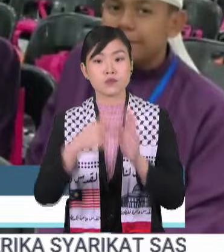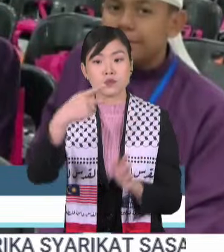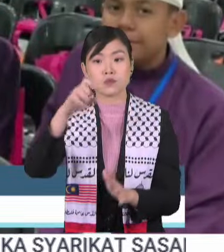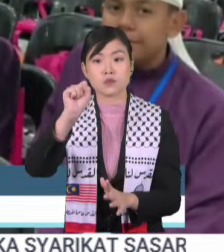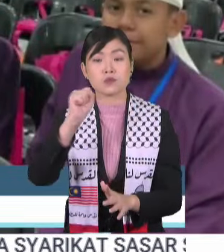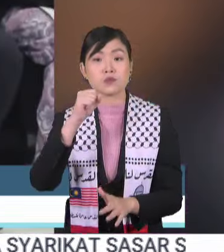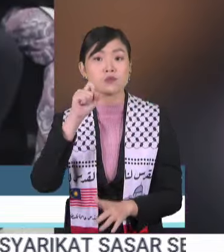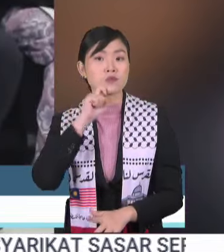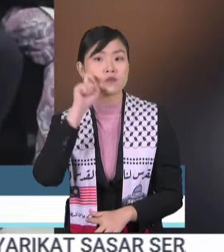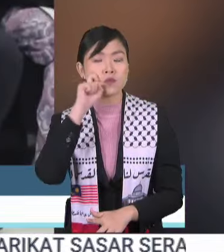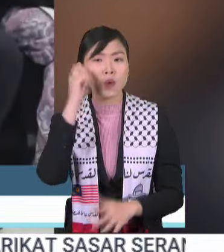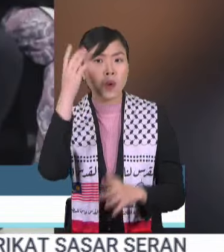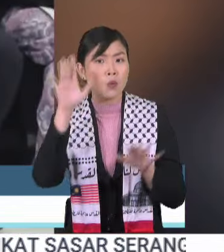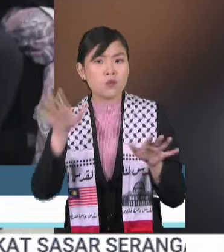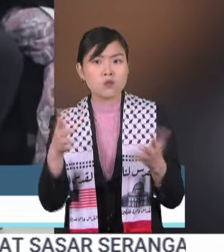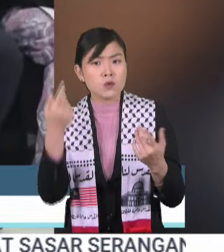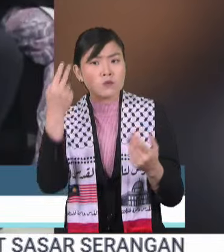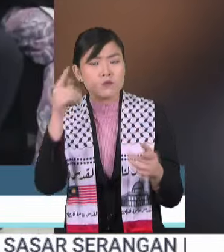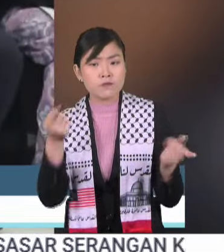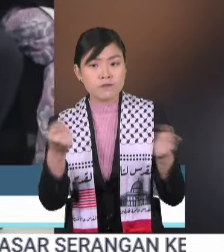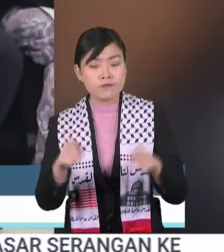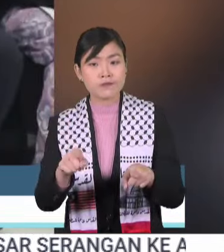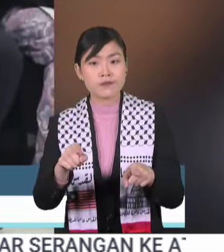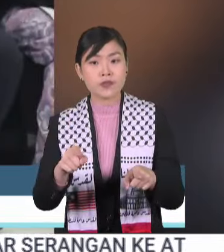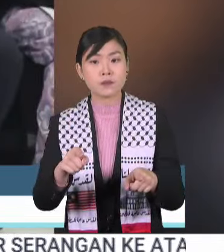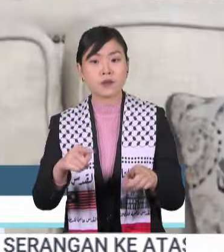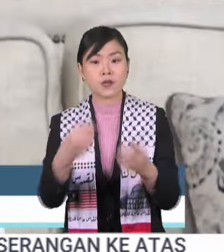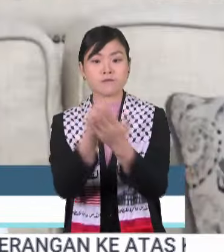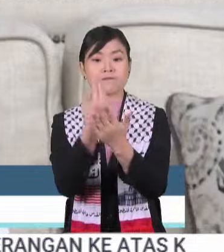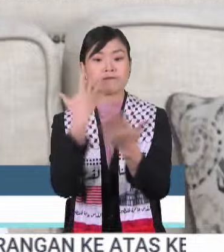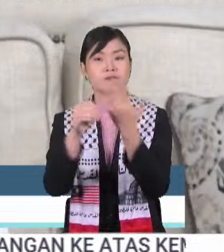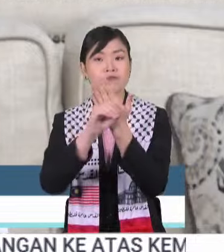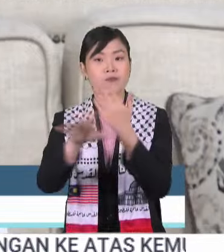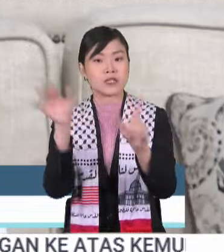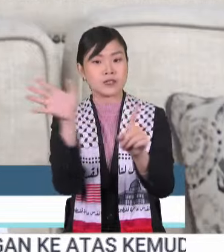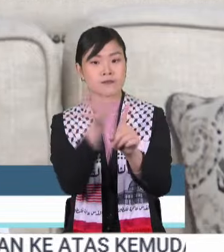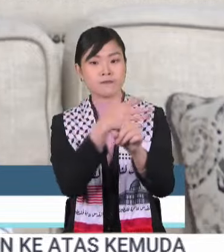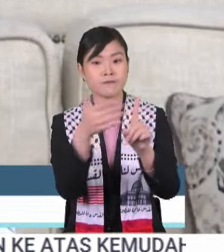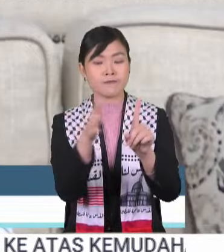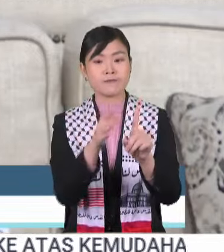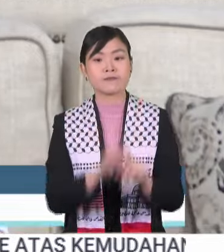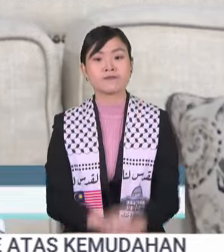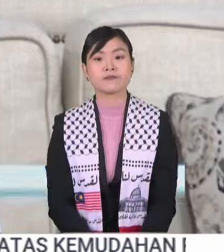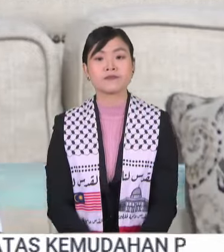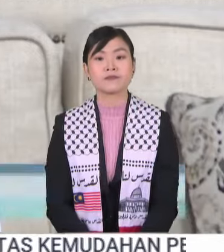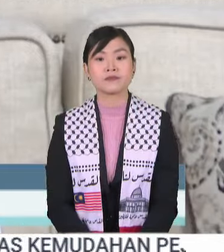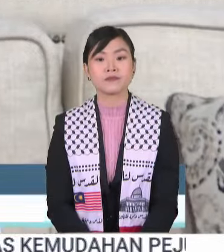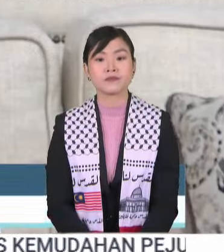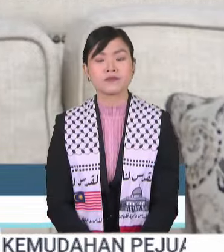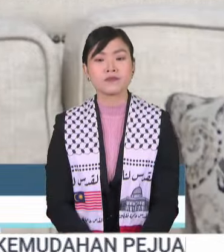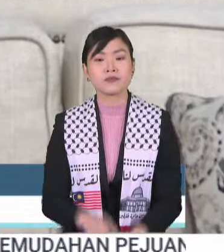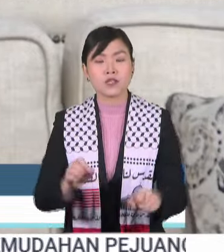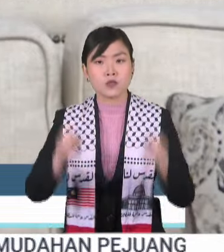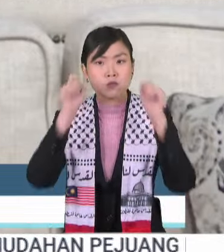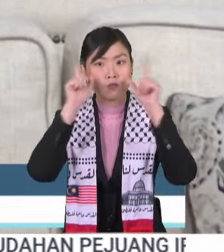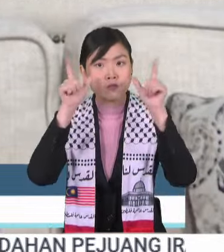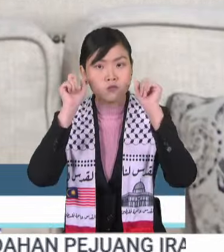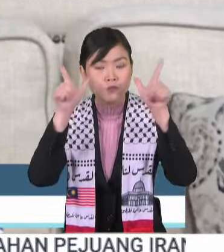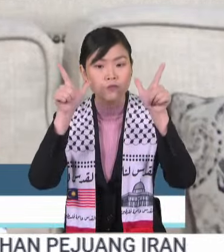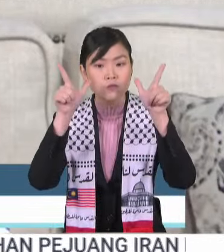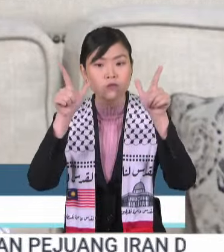didorong penyalahgunaan internet atau media sosial kita perluujudkan kesedaran untuk anak-anak